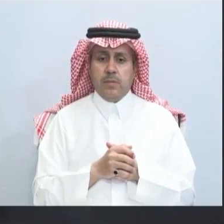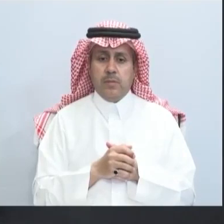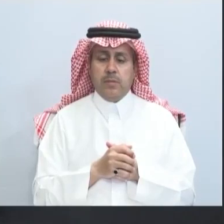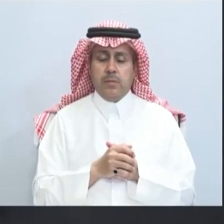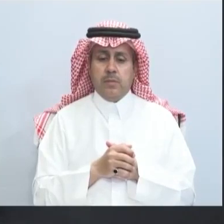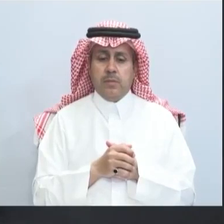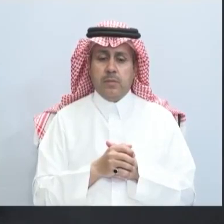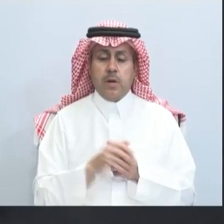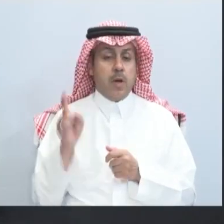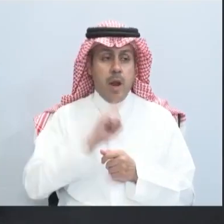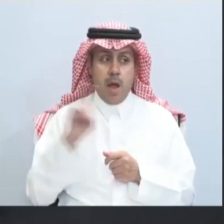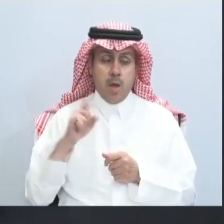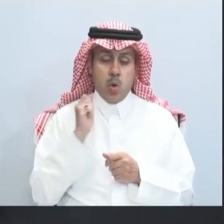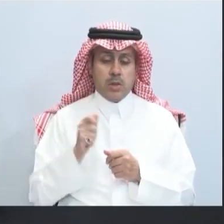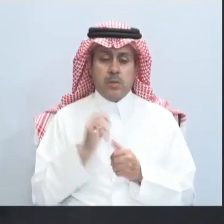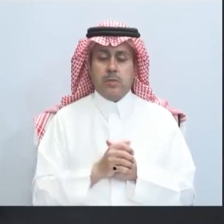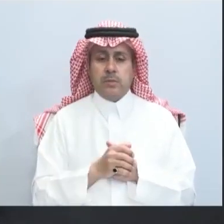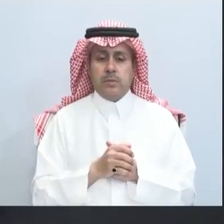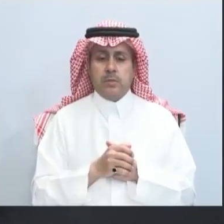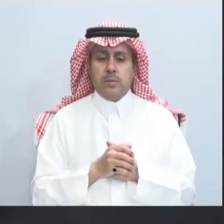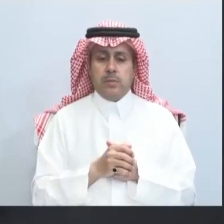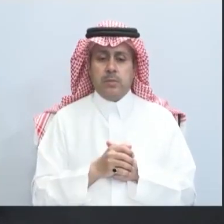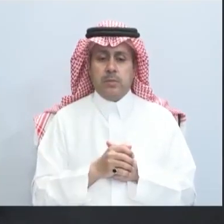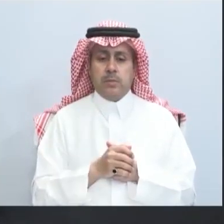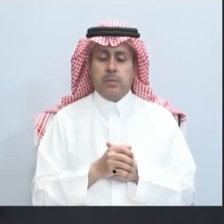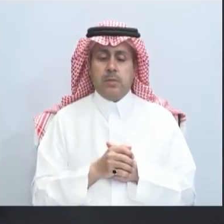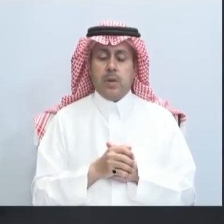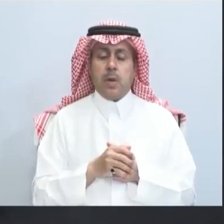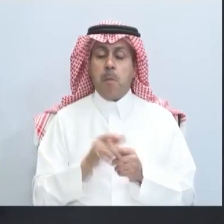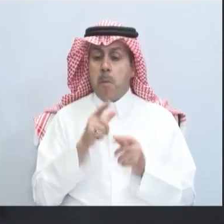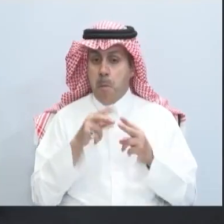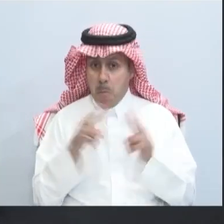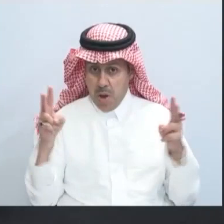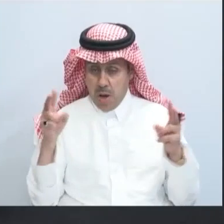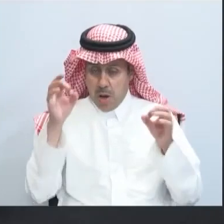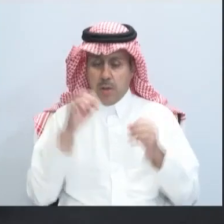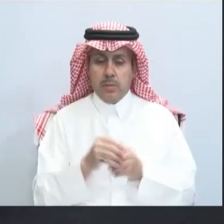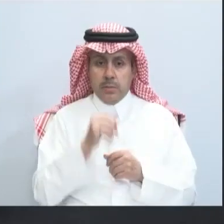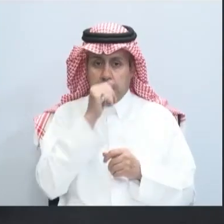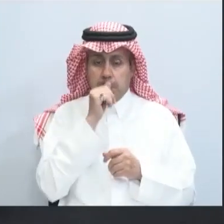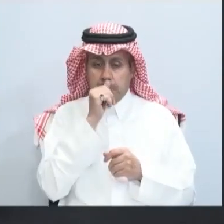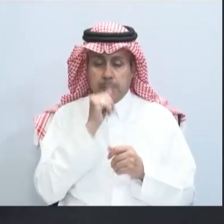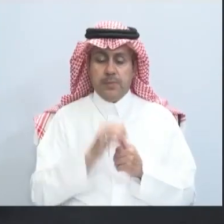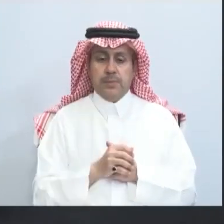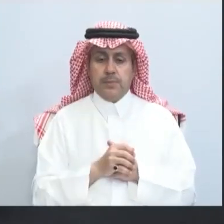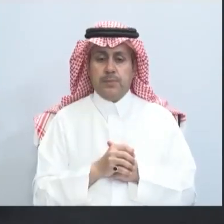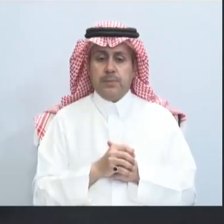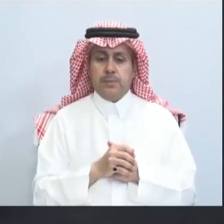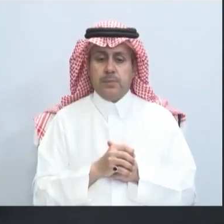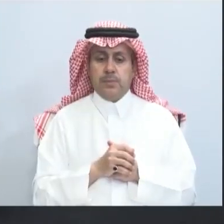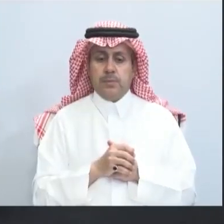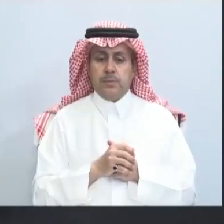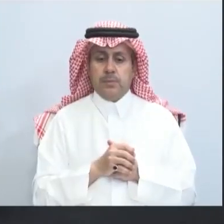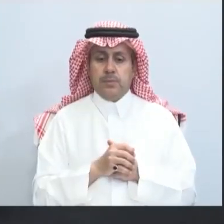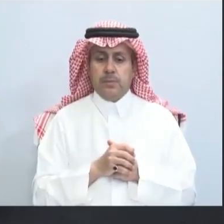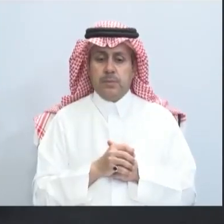فاصبحوا لا يحاسبون الا بما يقولون وذكرنا الايه امن الرسول بما انزل اليهم ربه المؤمنون الى ختام سوره